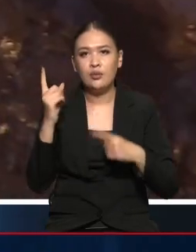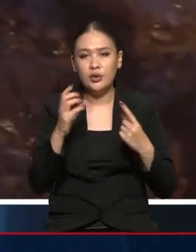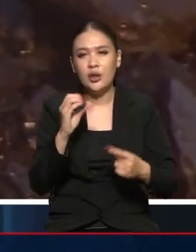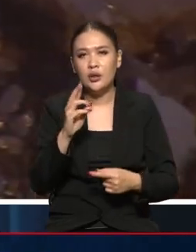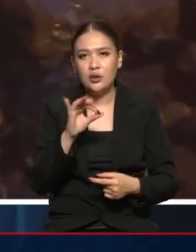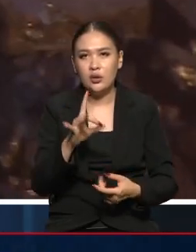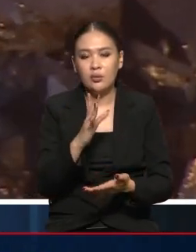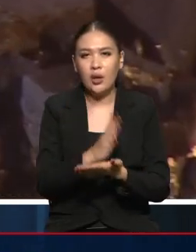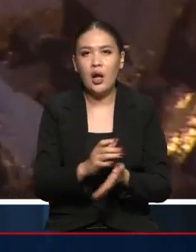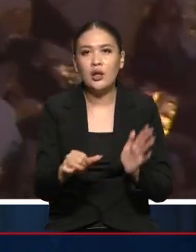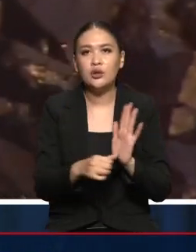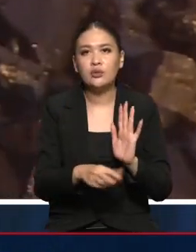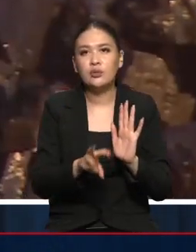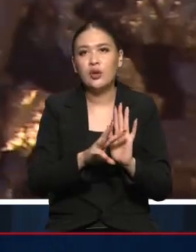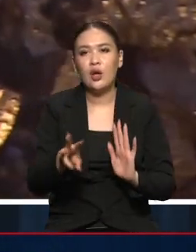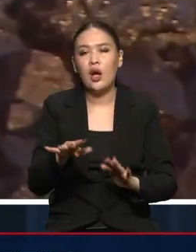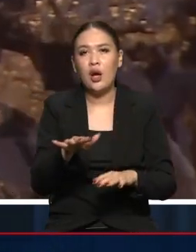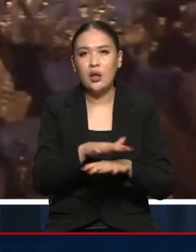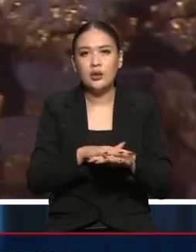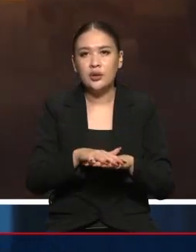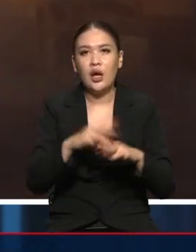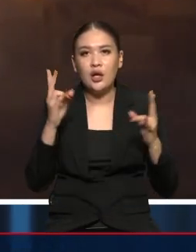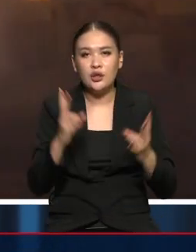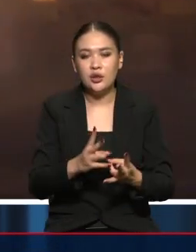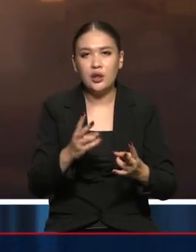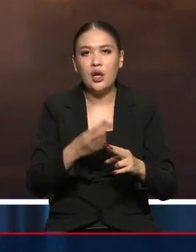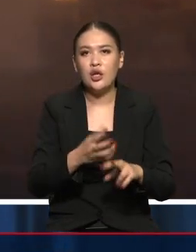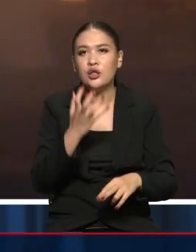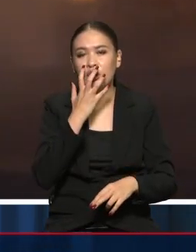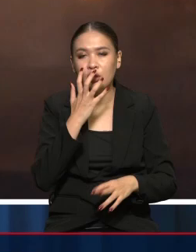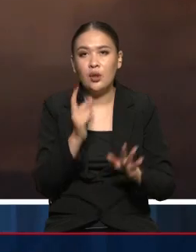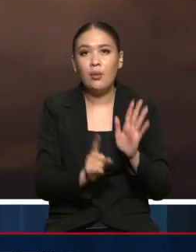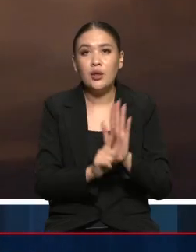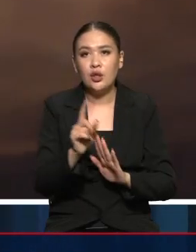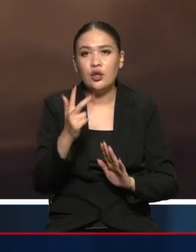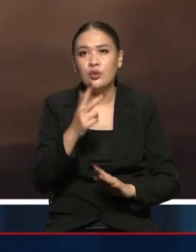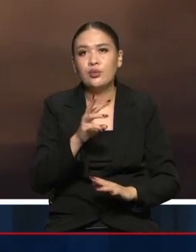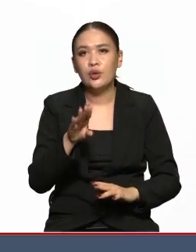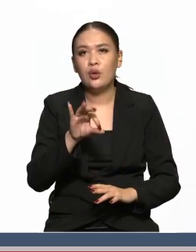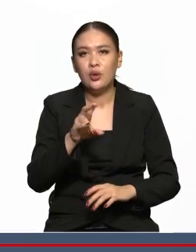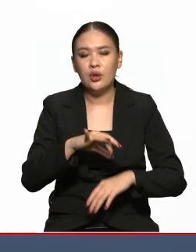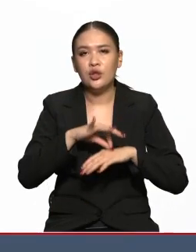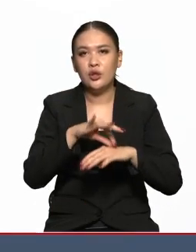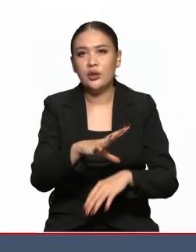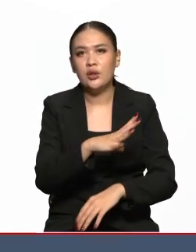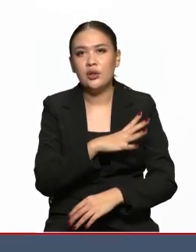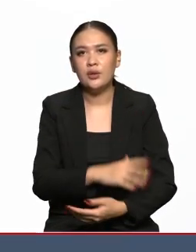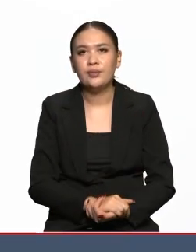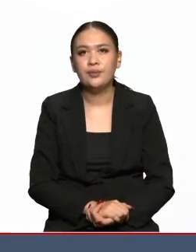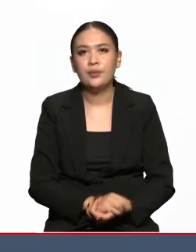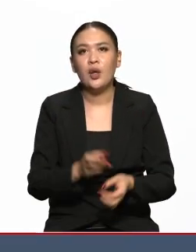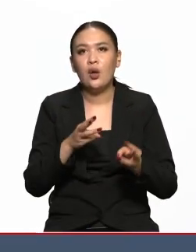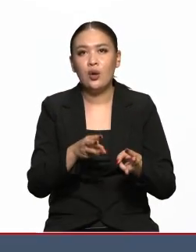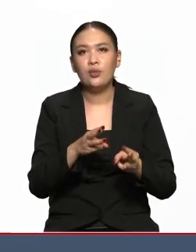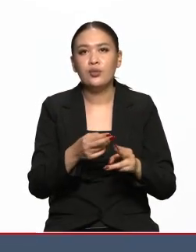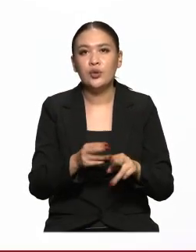Ал қалған 6 миллионнан астамы халықтың қажеттілігіне керек. Жылыту маусымы басталғалы соның 3 миллион тоннасы жеткізілген. Өңірлерді көмірмен қамтамасыз